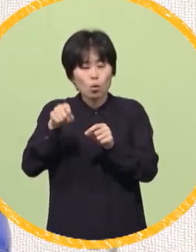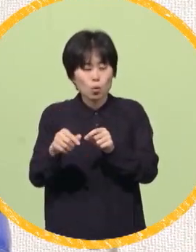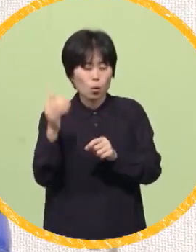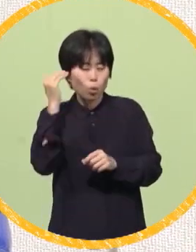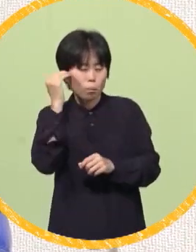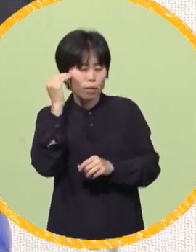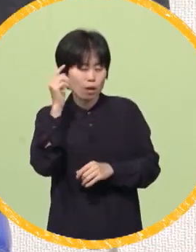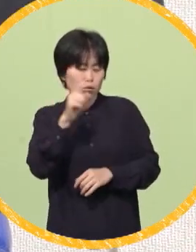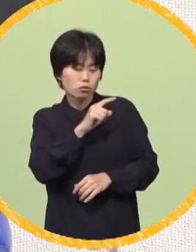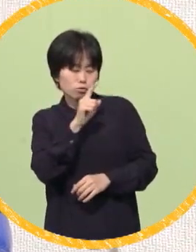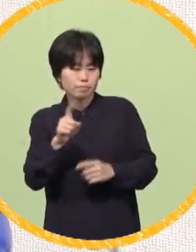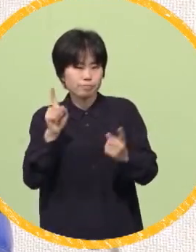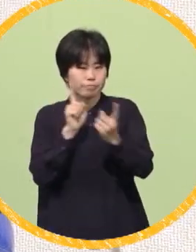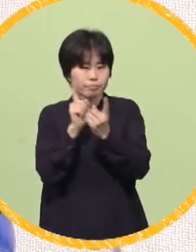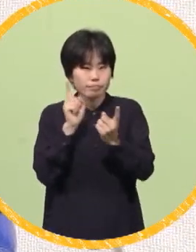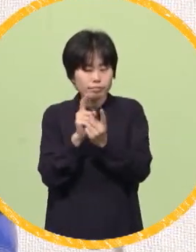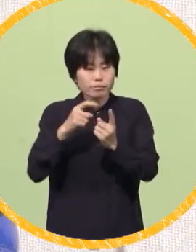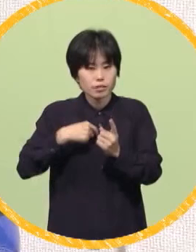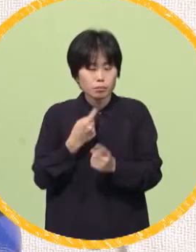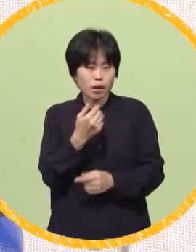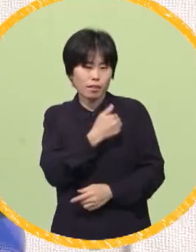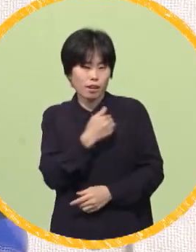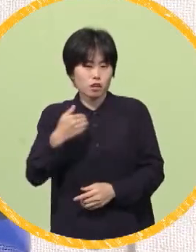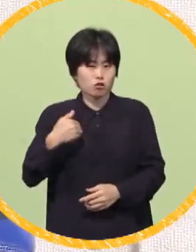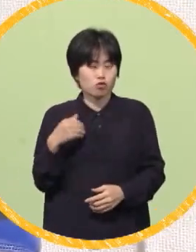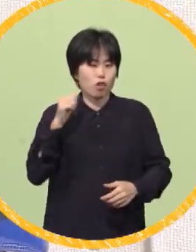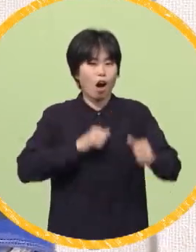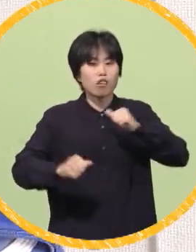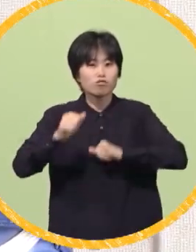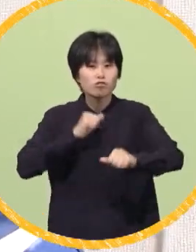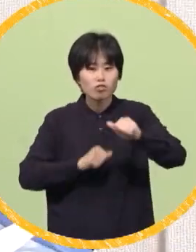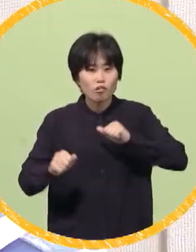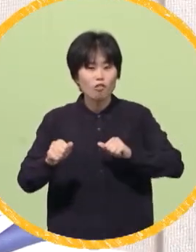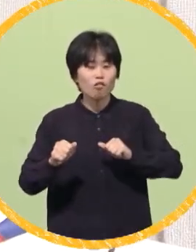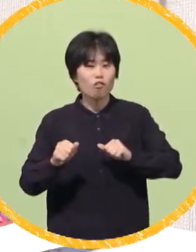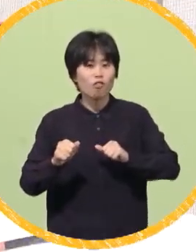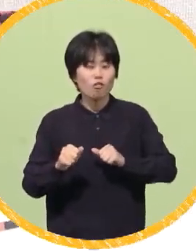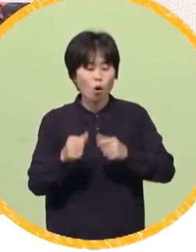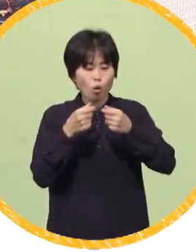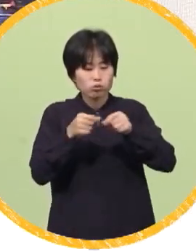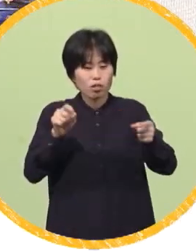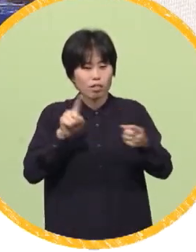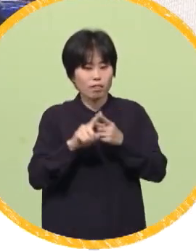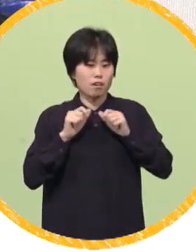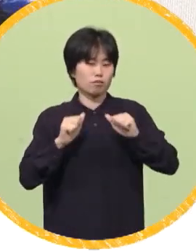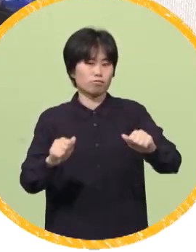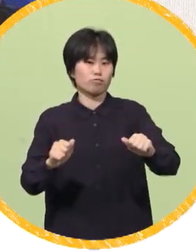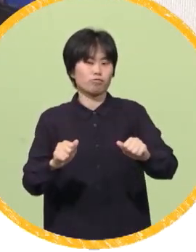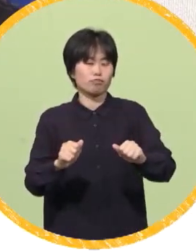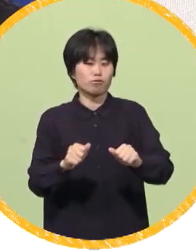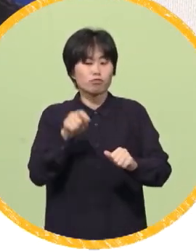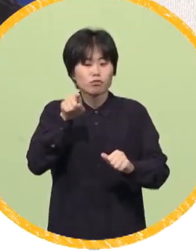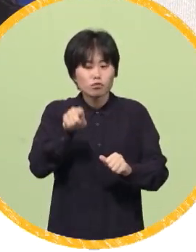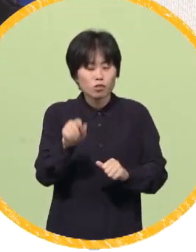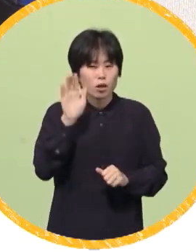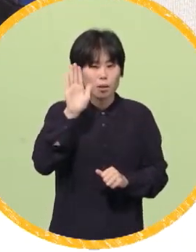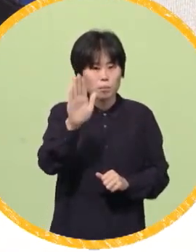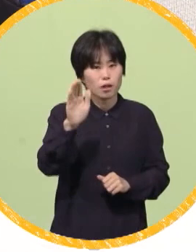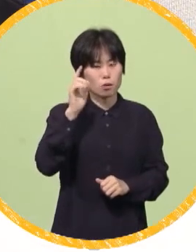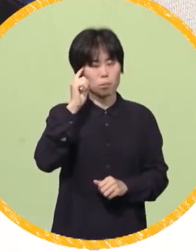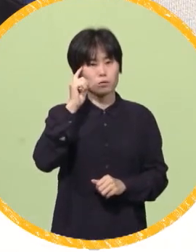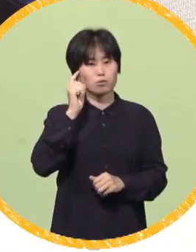ってる人へ自分ができるアクションというものを具体化させていくっていう、そこに未来があると思うんですよ